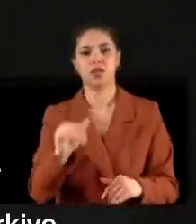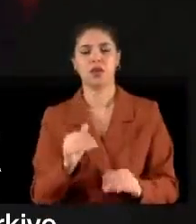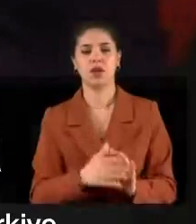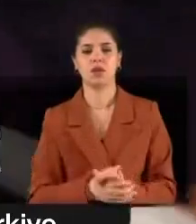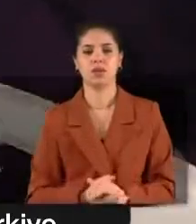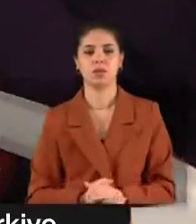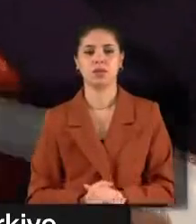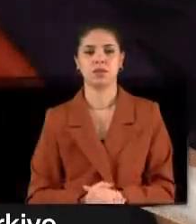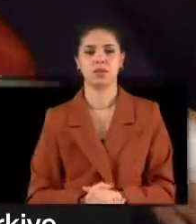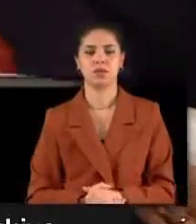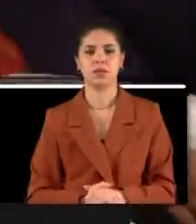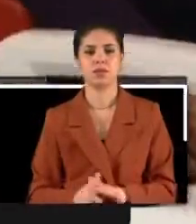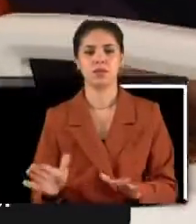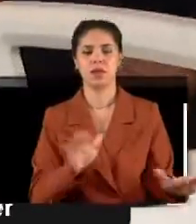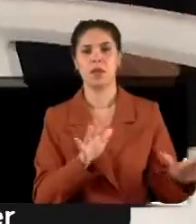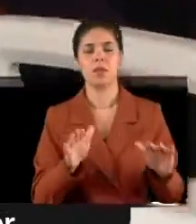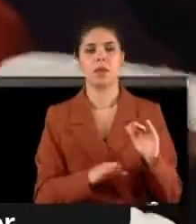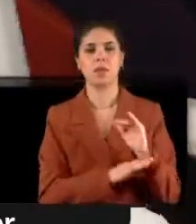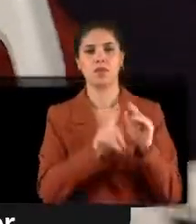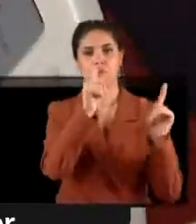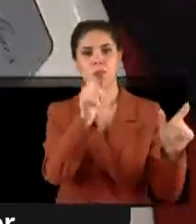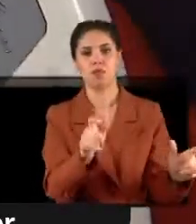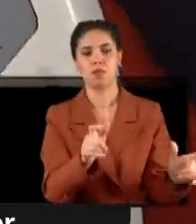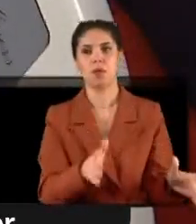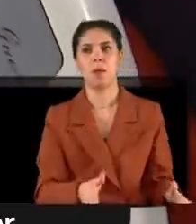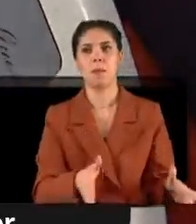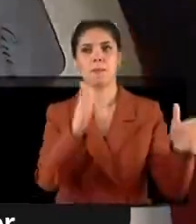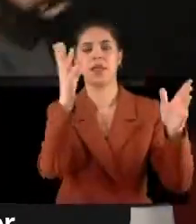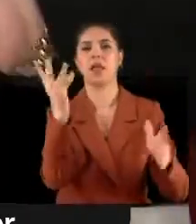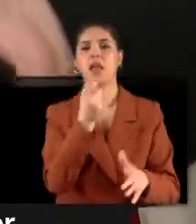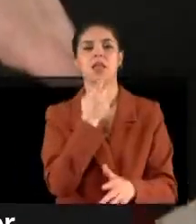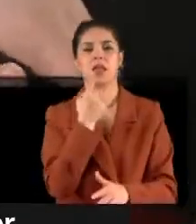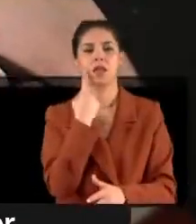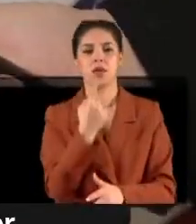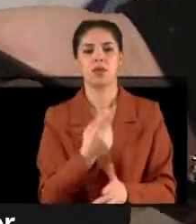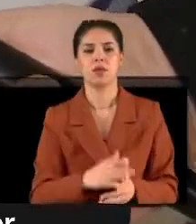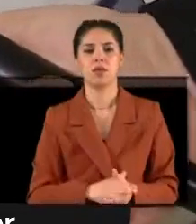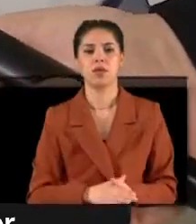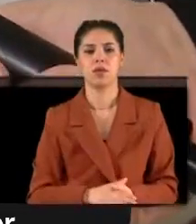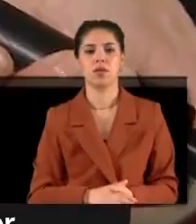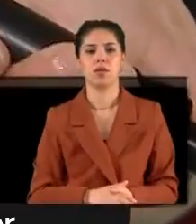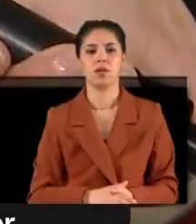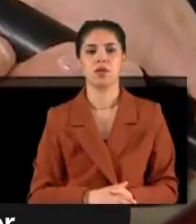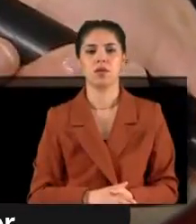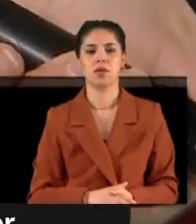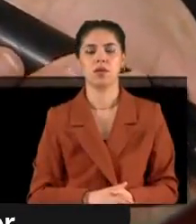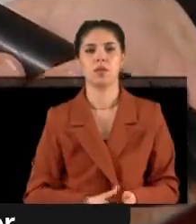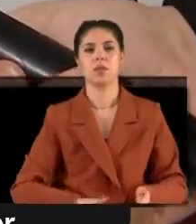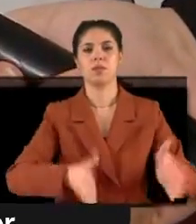size. Depremi yaşadınız orada. Binanız kaç yıllıktı? Binamız nereden baksanız